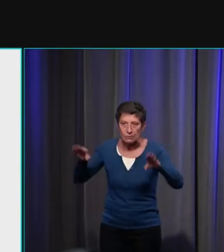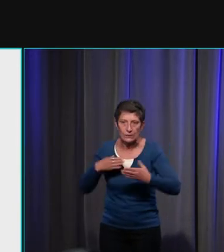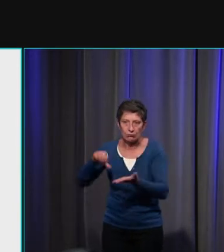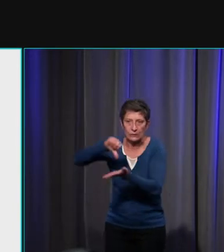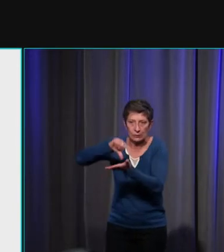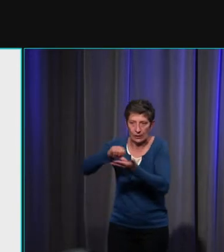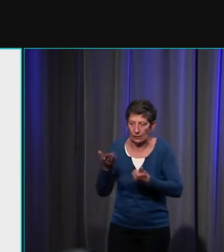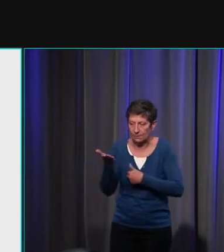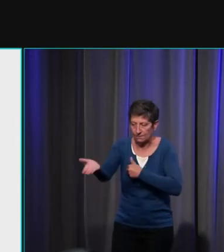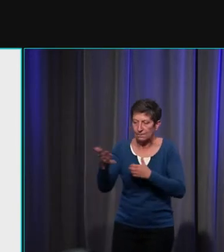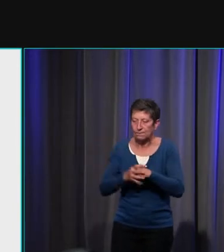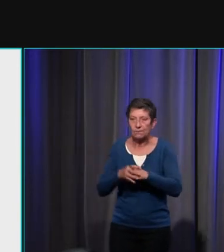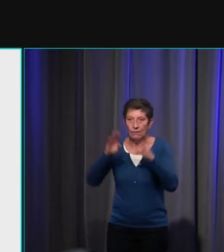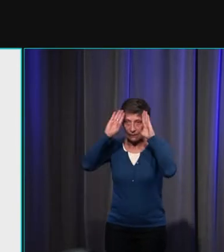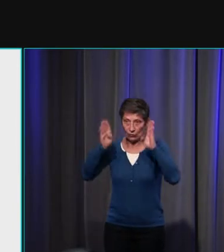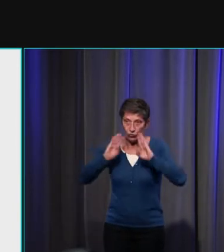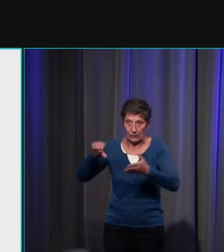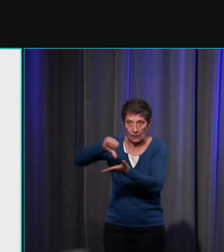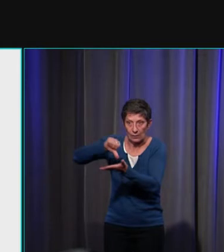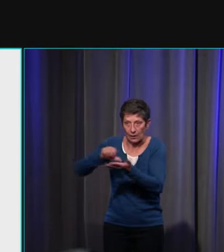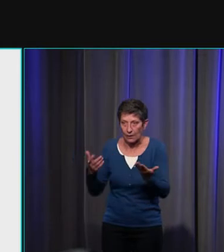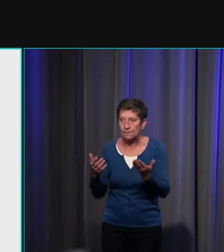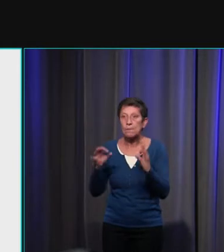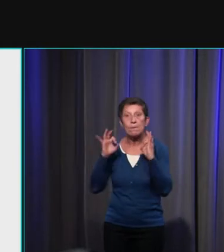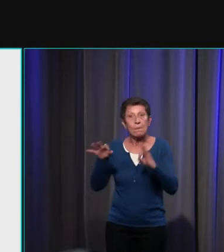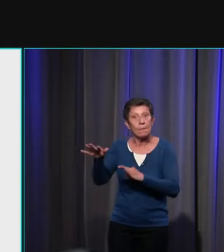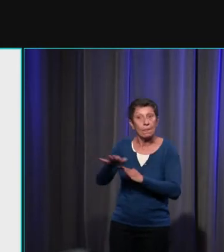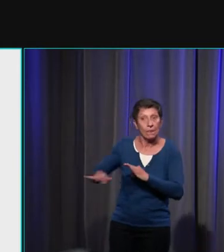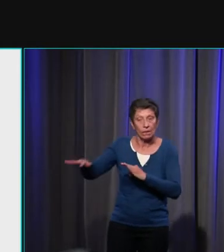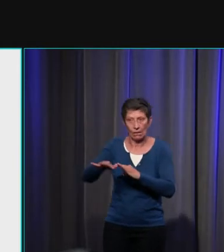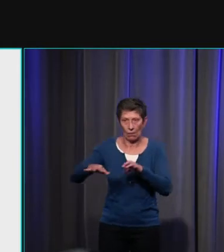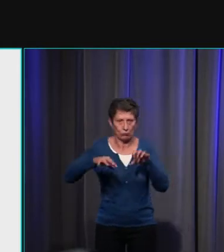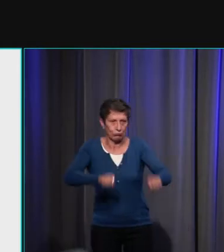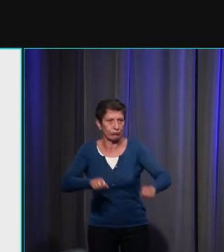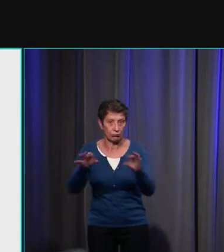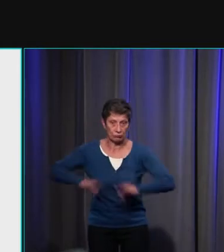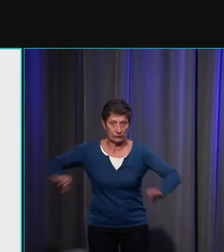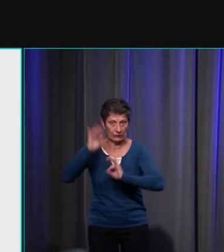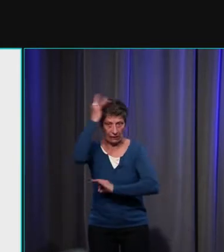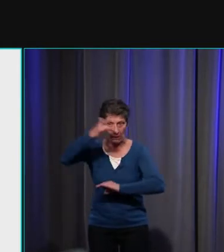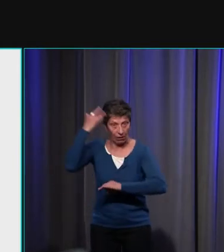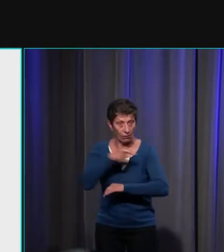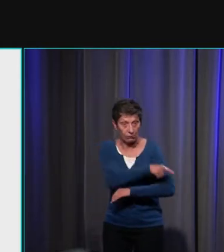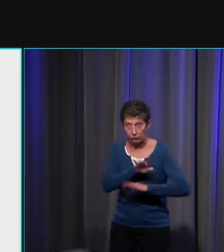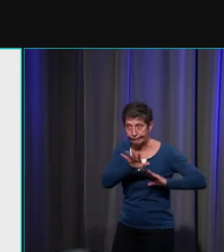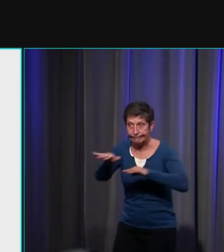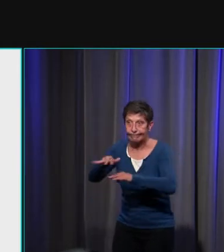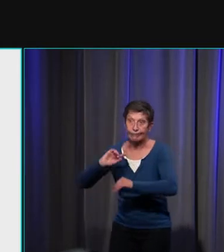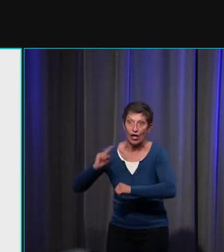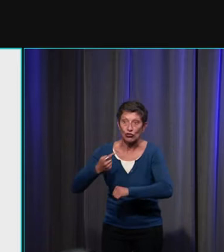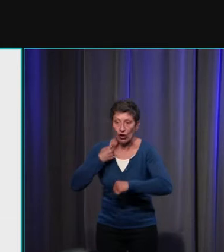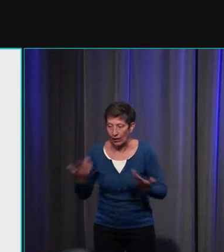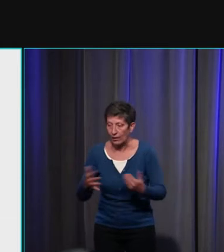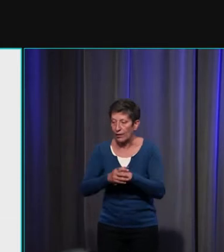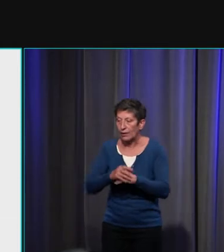des fatimides d'égypte qui tiennent la terre sainte là encore c'est un échec certes la prise de damiette